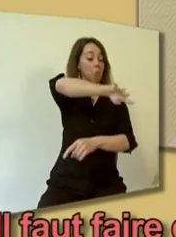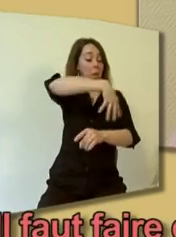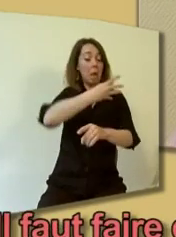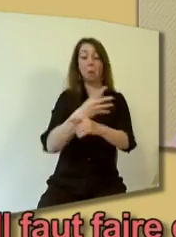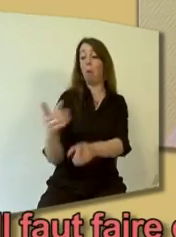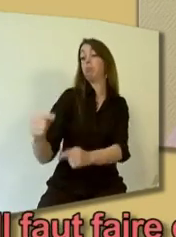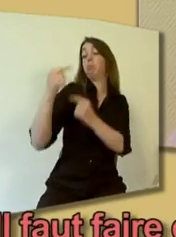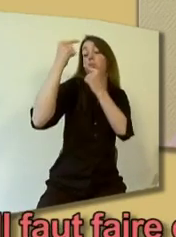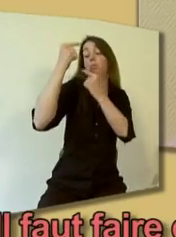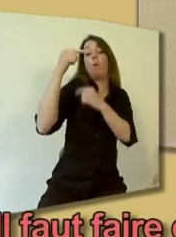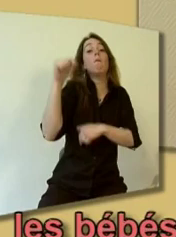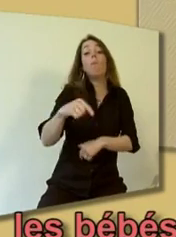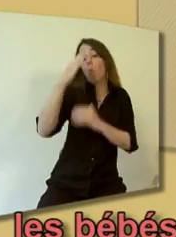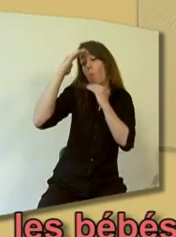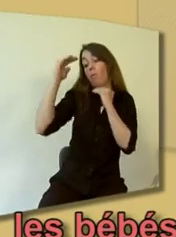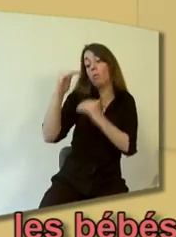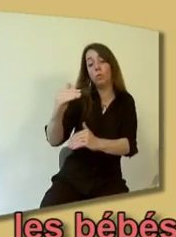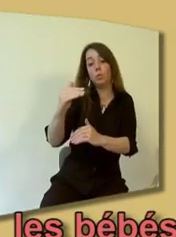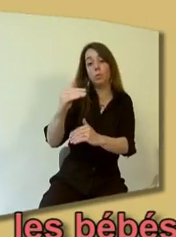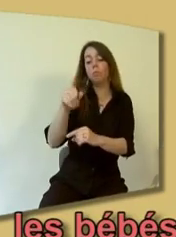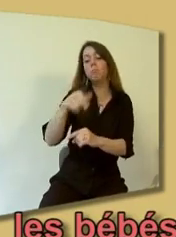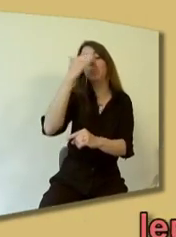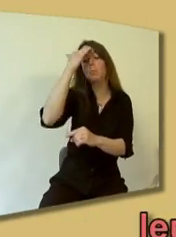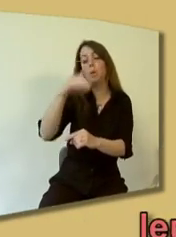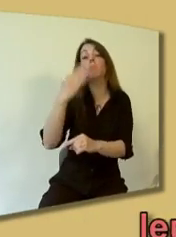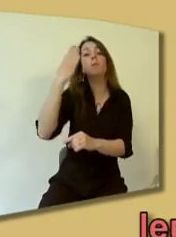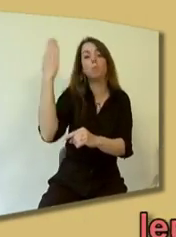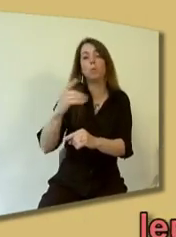son bébé. Ils savent manifester leurs besoins.